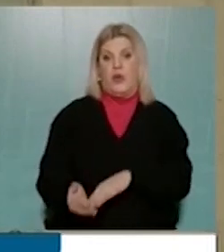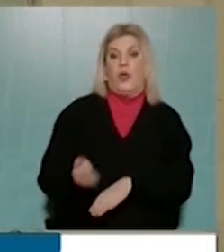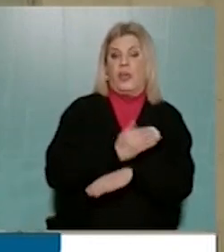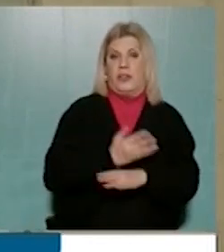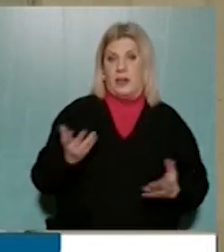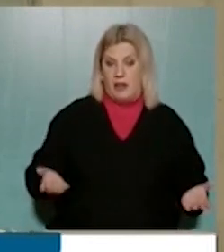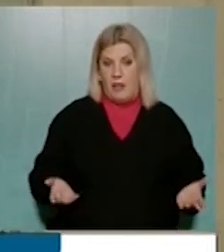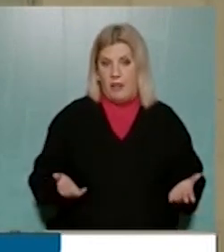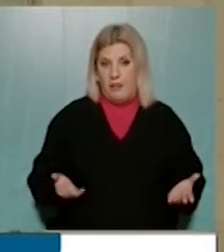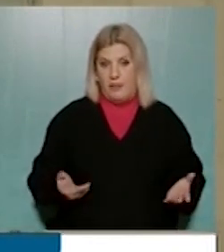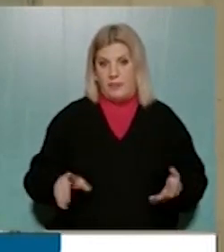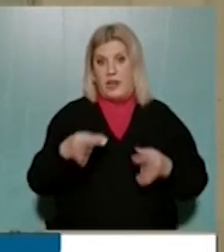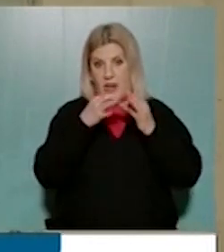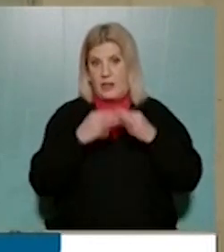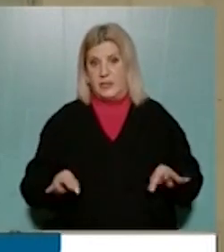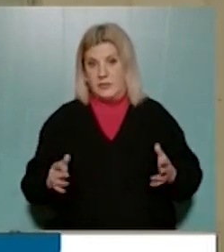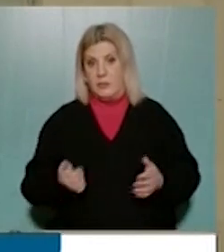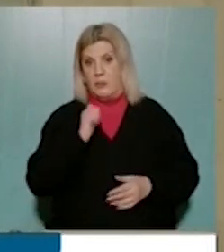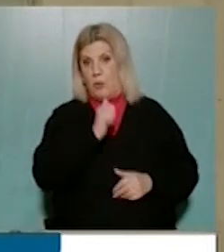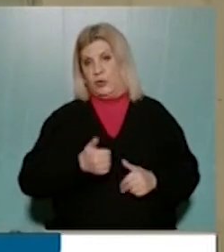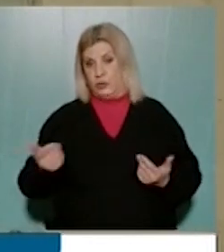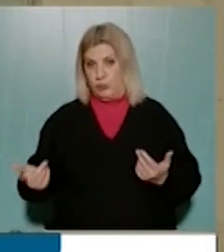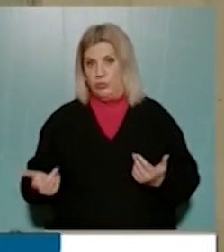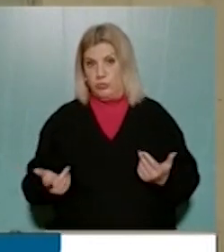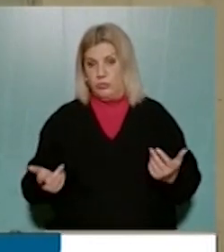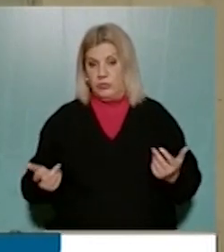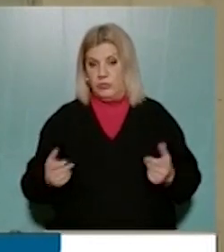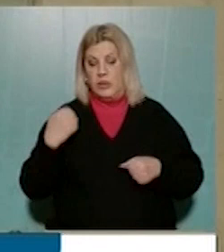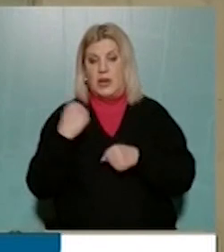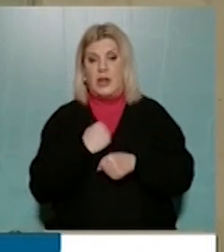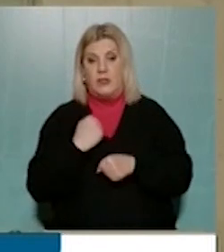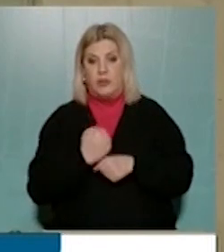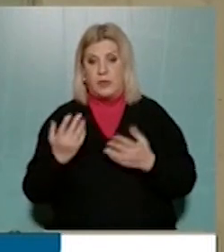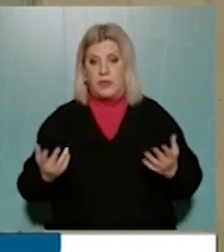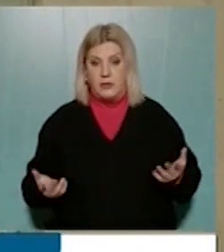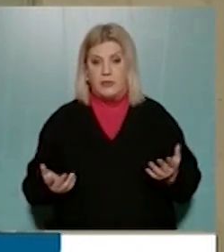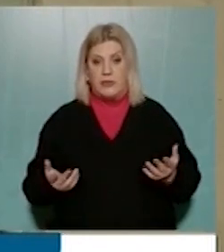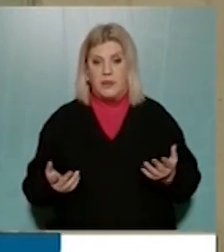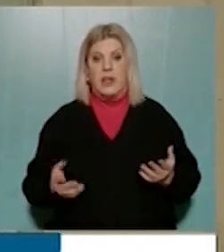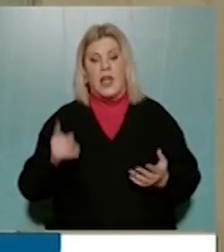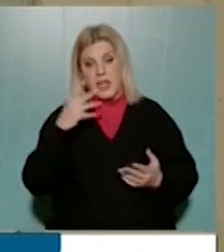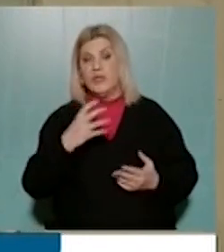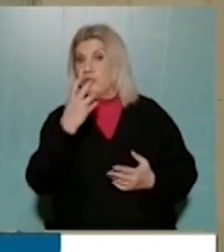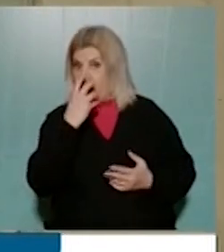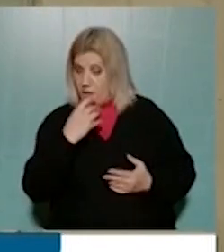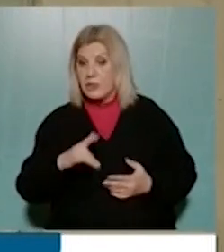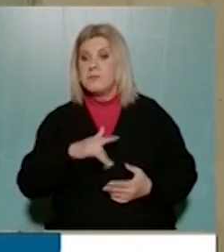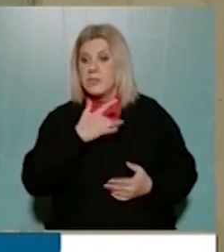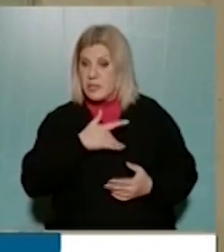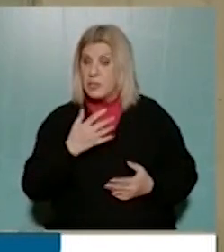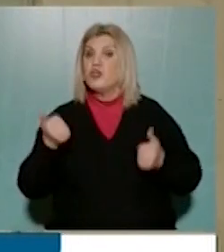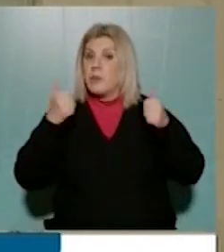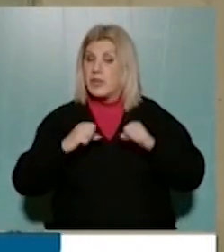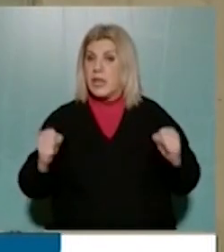αλλά δεν μπορεί αυτό να είναι η λύση που βρίσκανε μόνοι τους οι οι εργαζόμενοι ε έχει σοβαρές επιπτώσεις στην ψυχική και